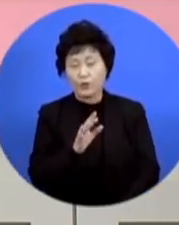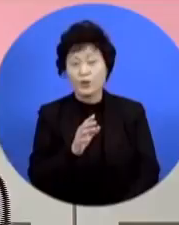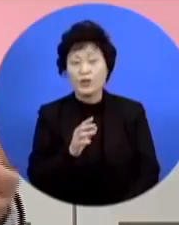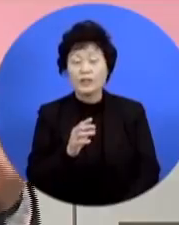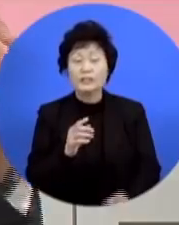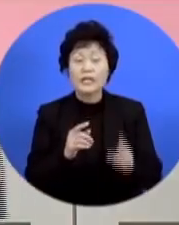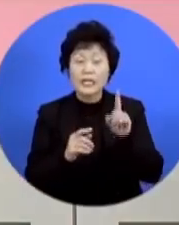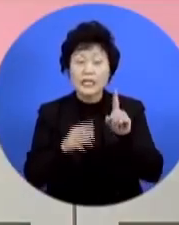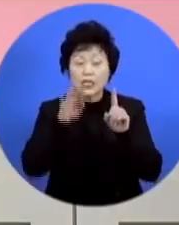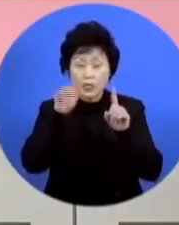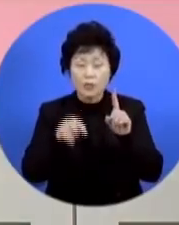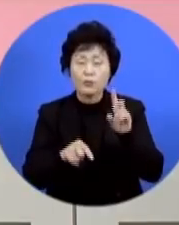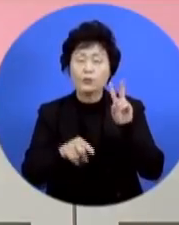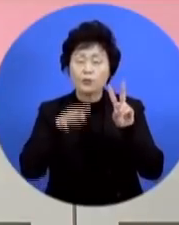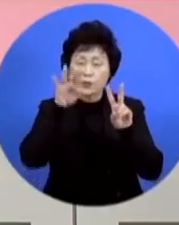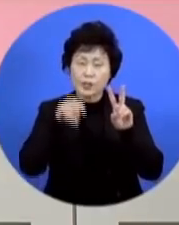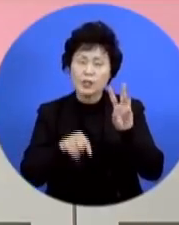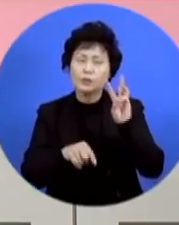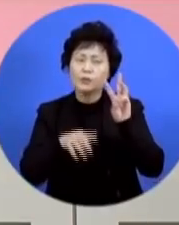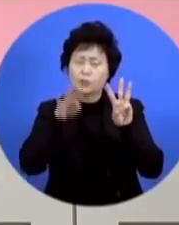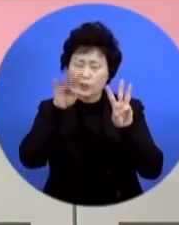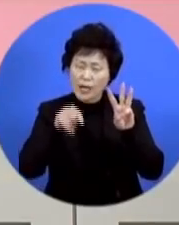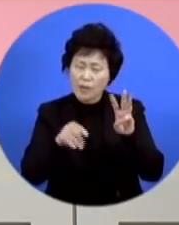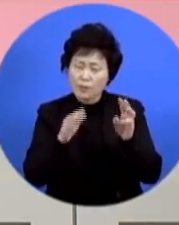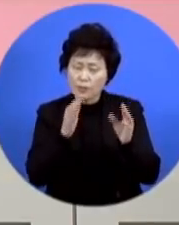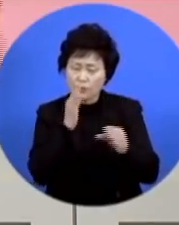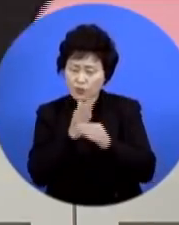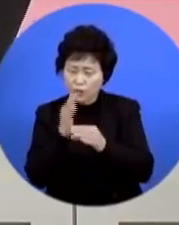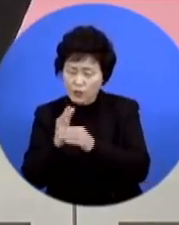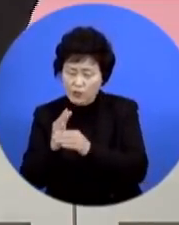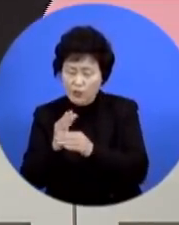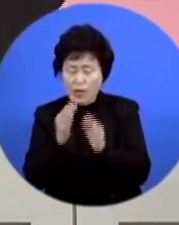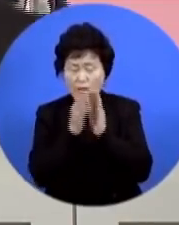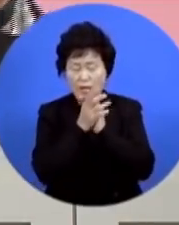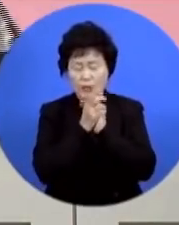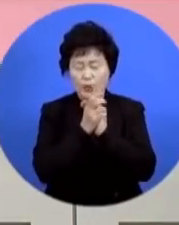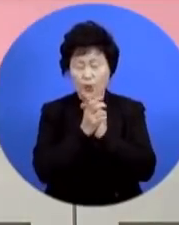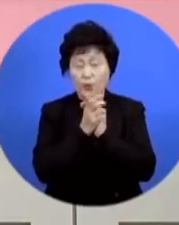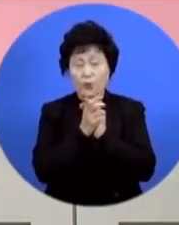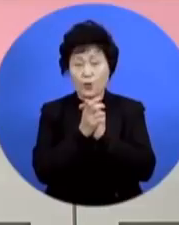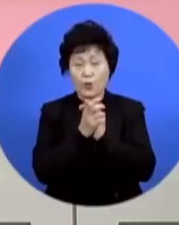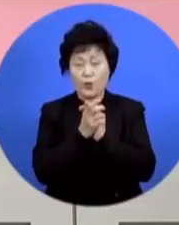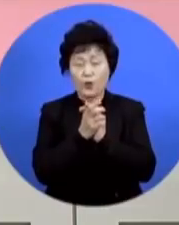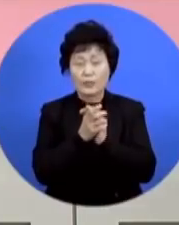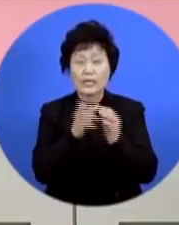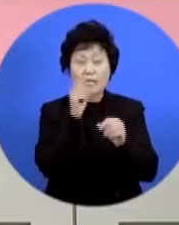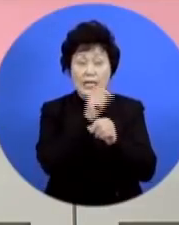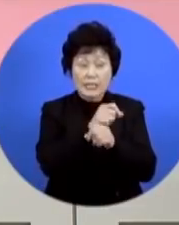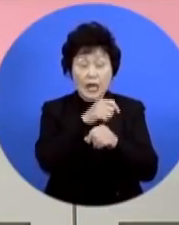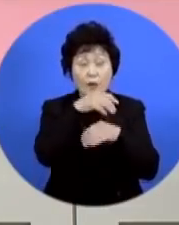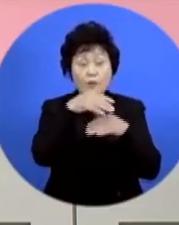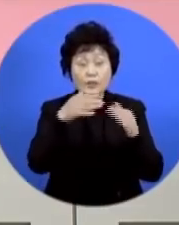때마다 그리고 그 교회 모든 사무실에 붙여놨어요. 회의는 짧게, 기도는 길게. 아.